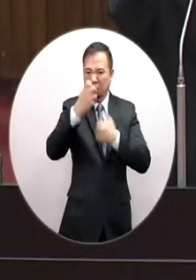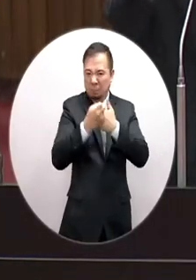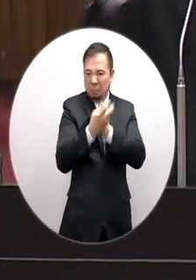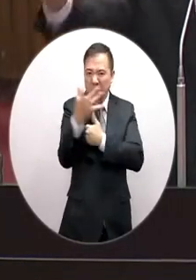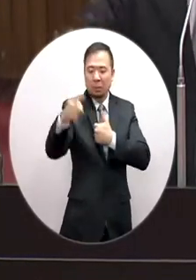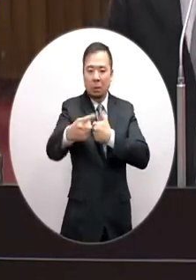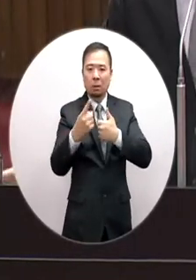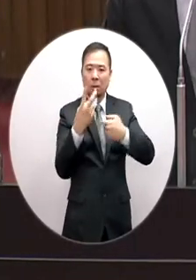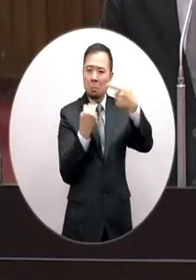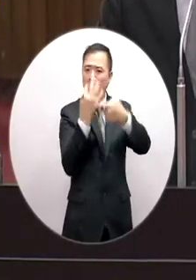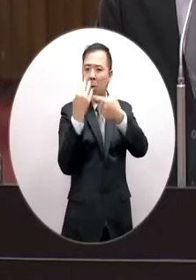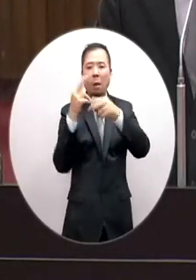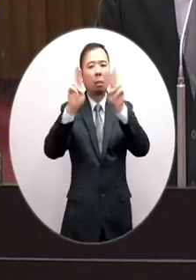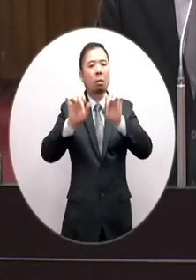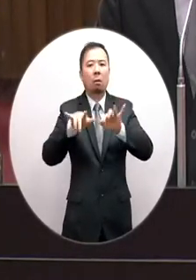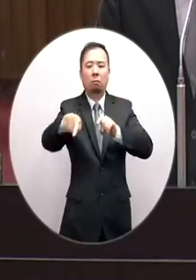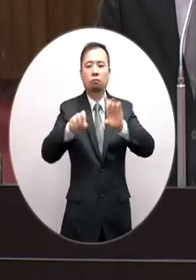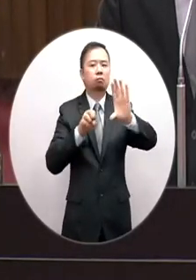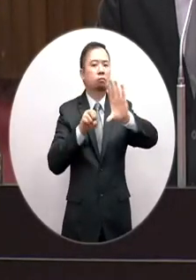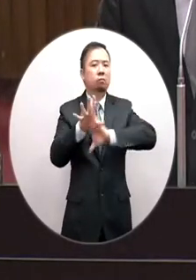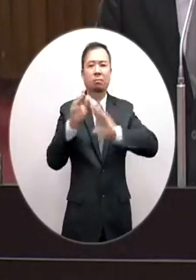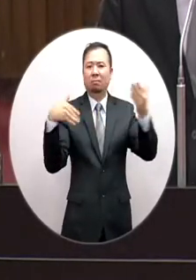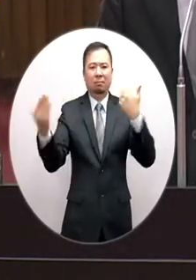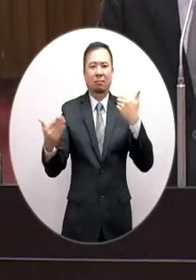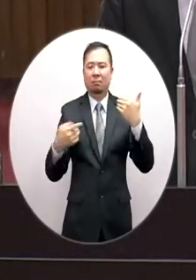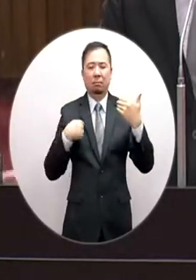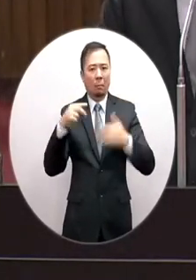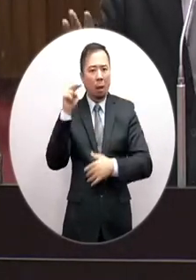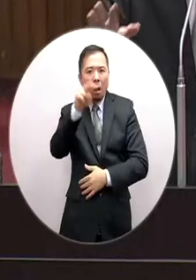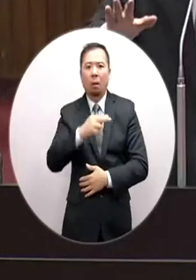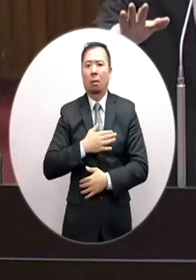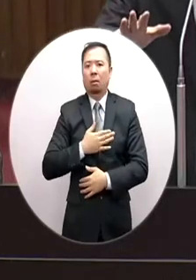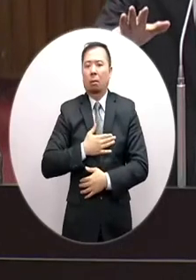它都是从电脑上面都可以看得出来的，